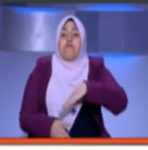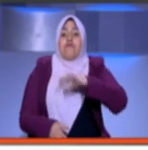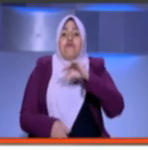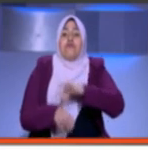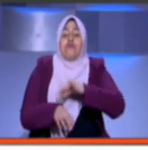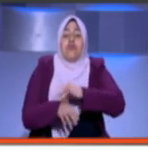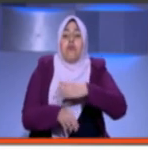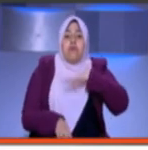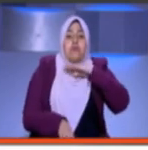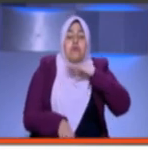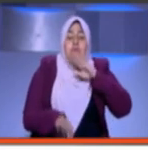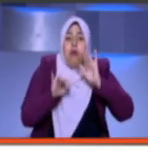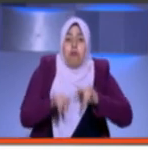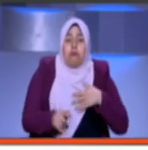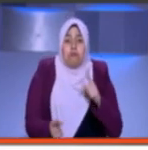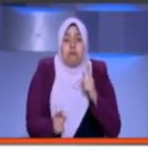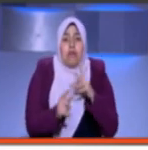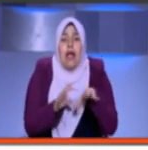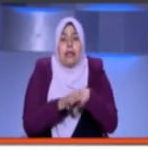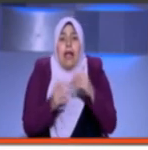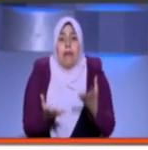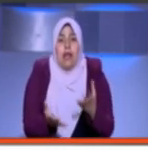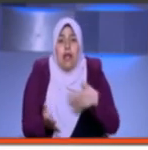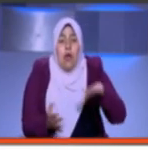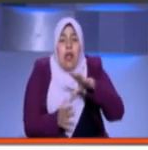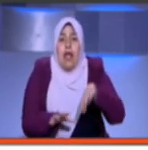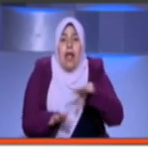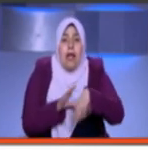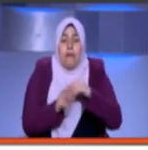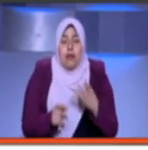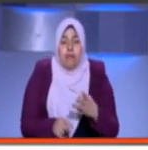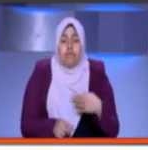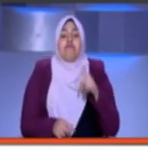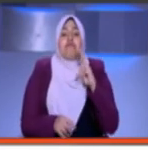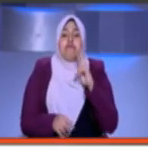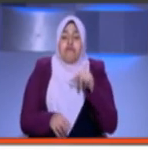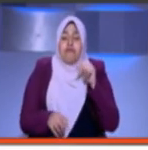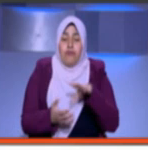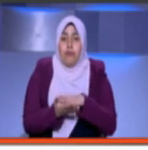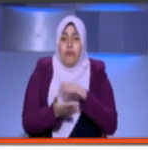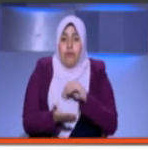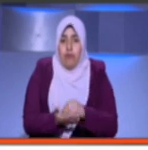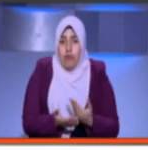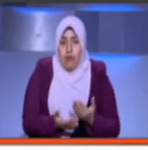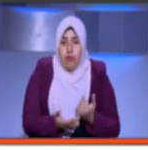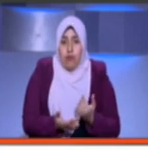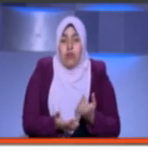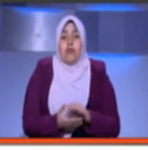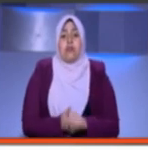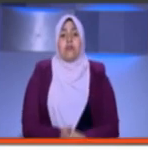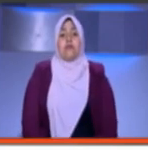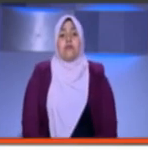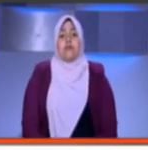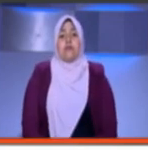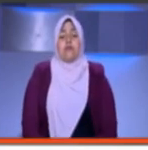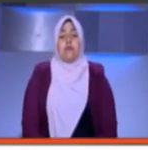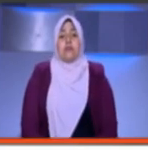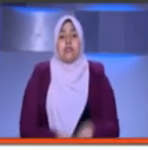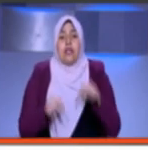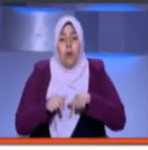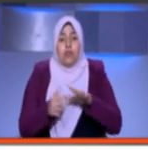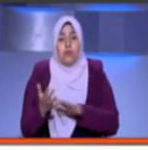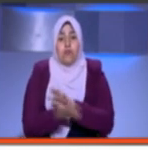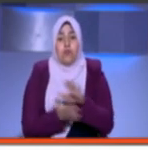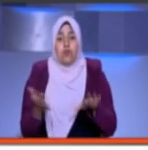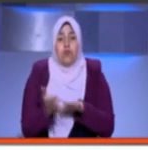المزيد. كانت هناك فعلا في بداية الأمر كان هناك بعض التقديرات، لكنها الأمر أصبح